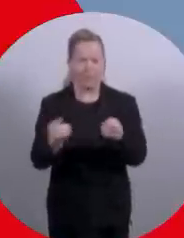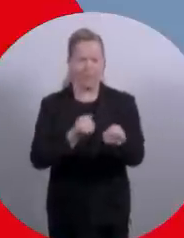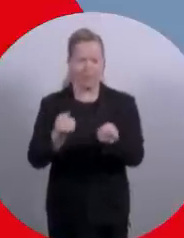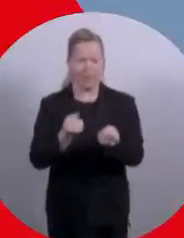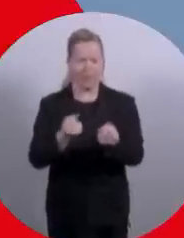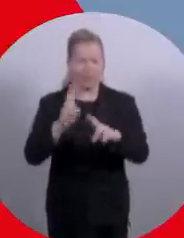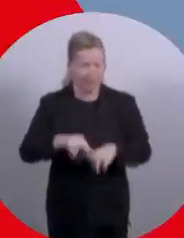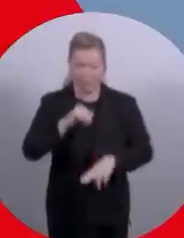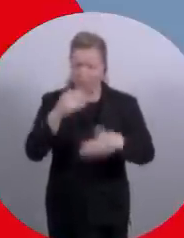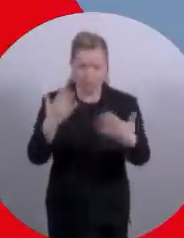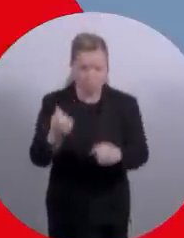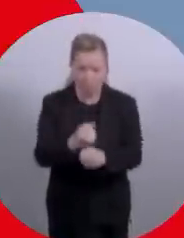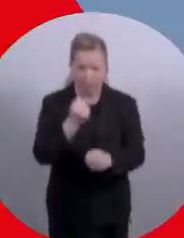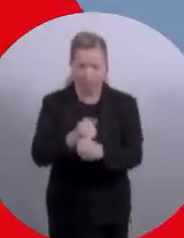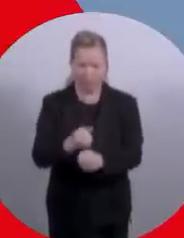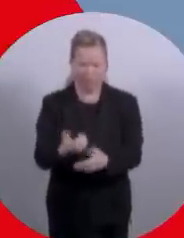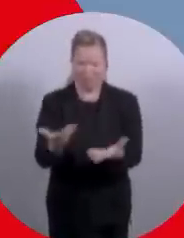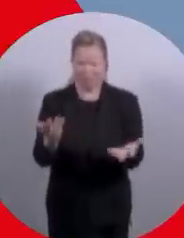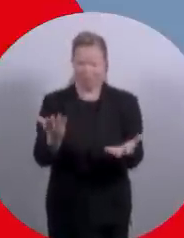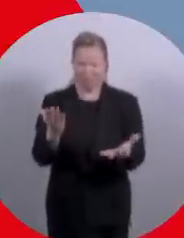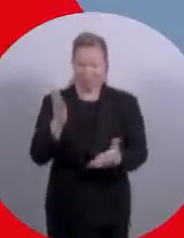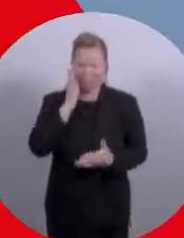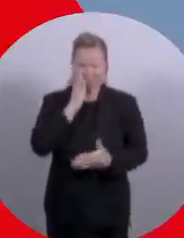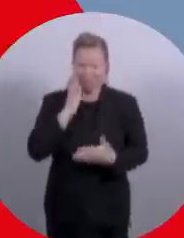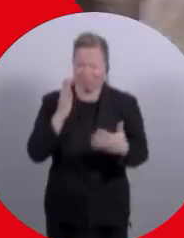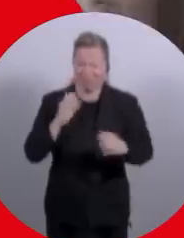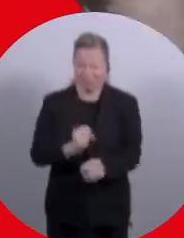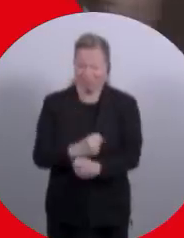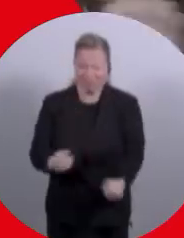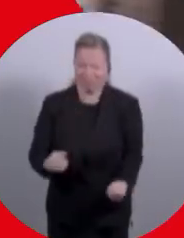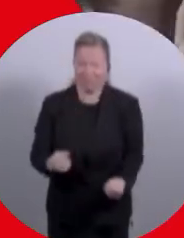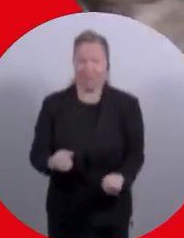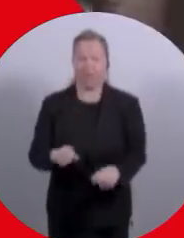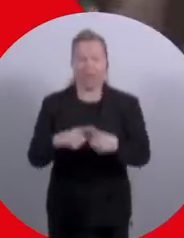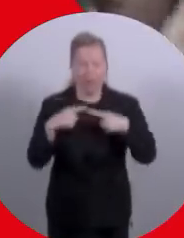Genossinnen genossen und das sind ganzen Land